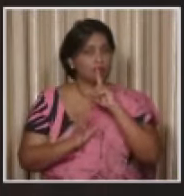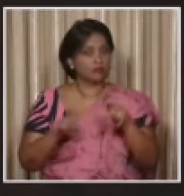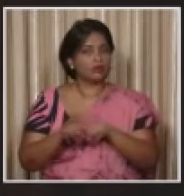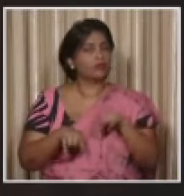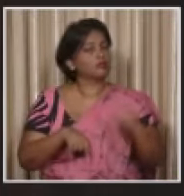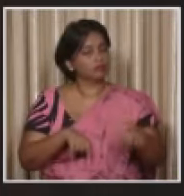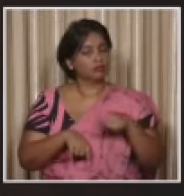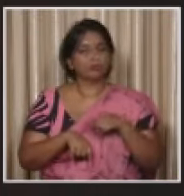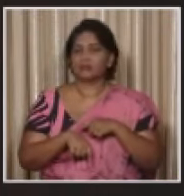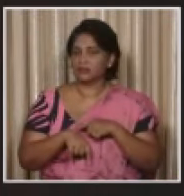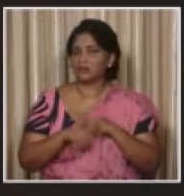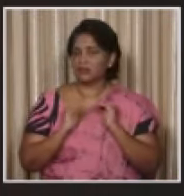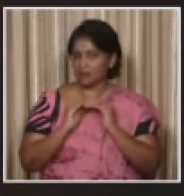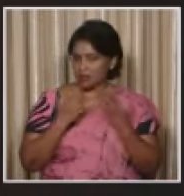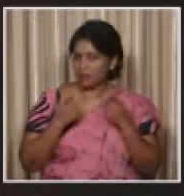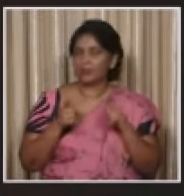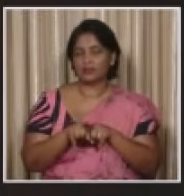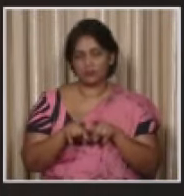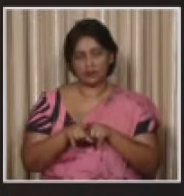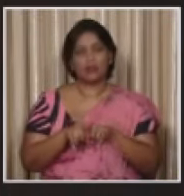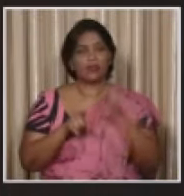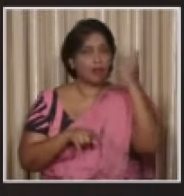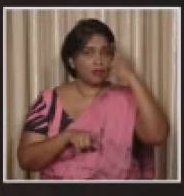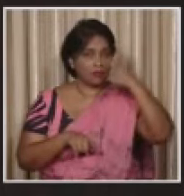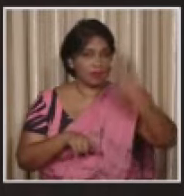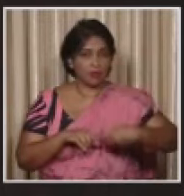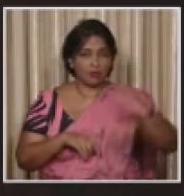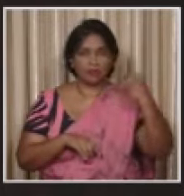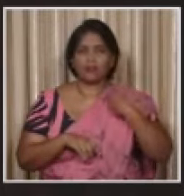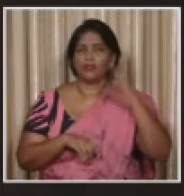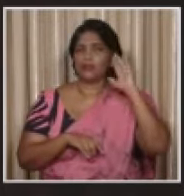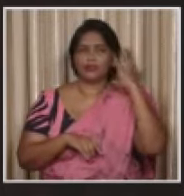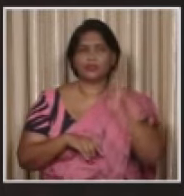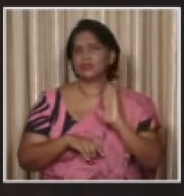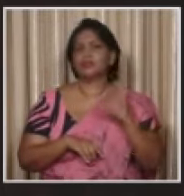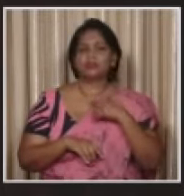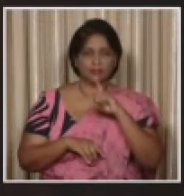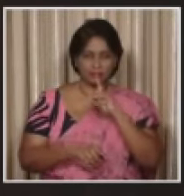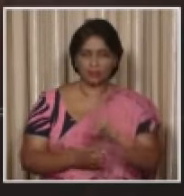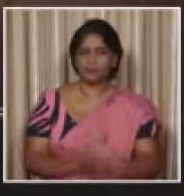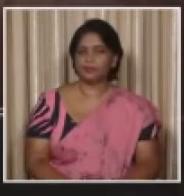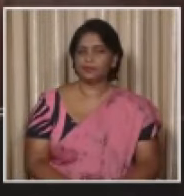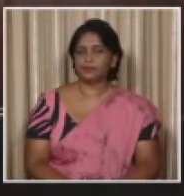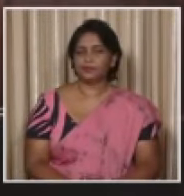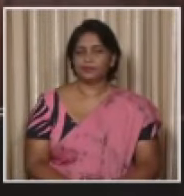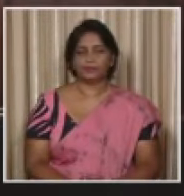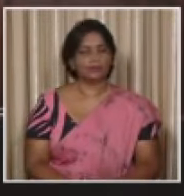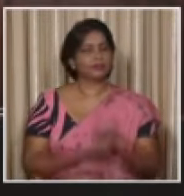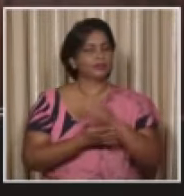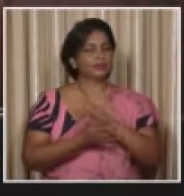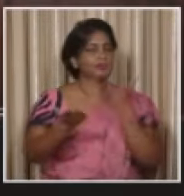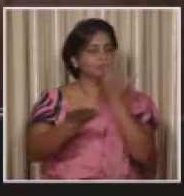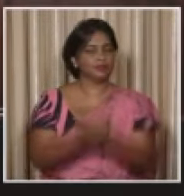Meka nusu dusu yuage ema, me ready bi ema. Aswa bahari kena aik kini nama angkian kene. Hari, bawa misteri. Mahajana pesan